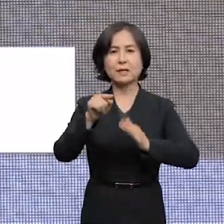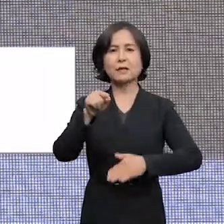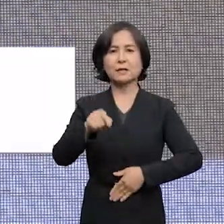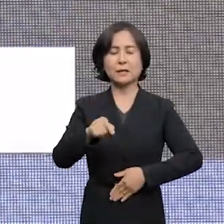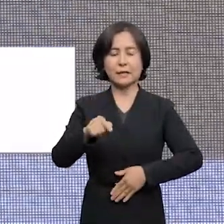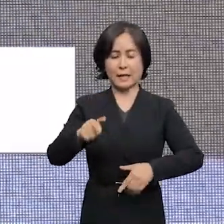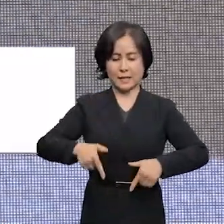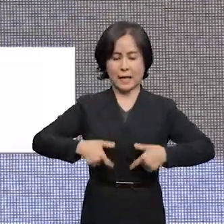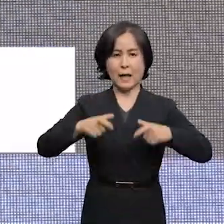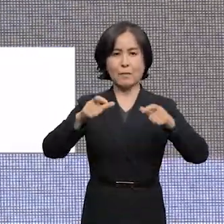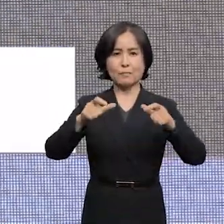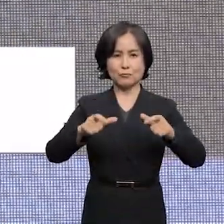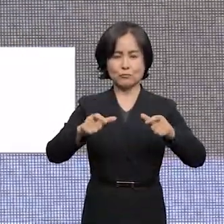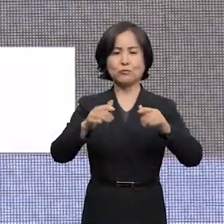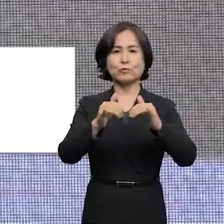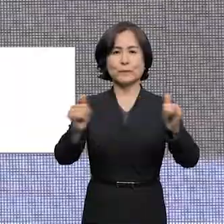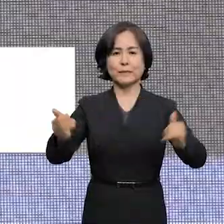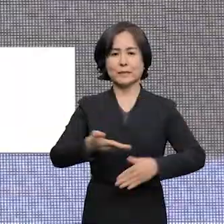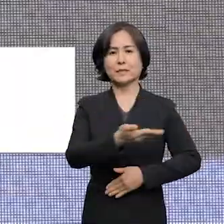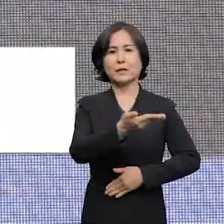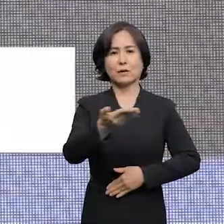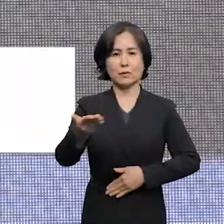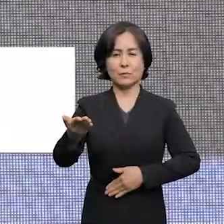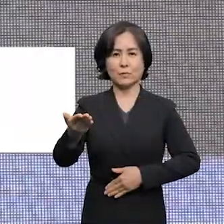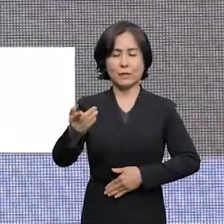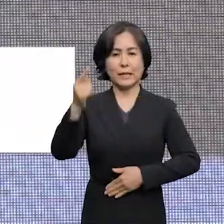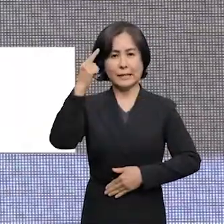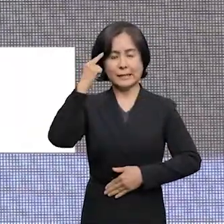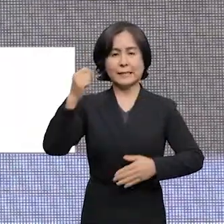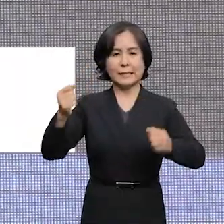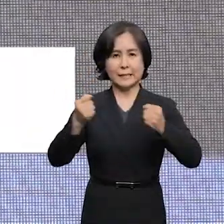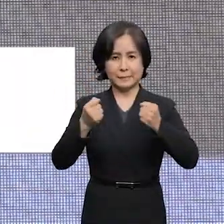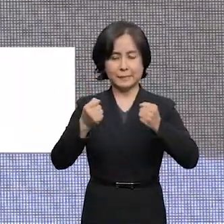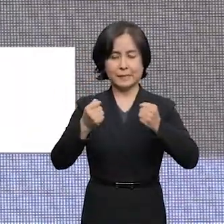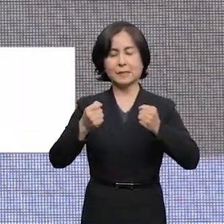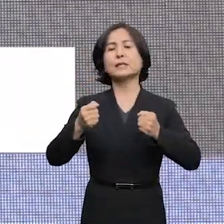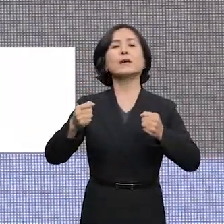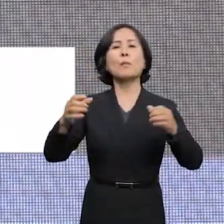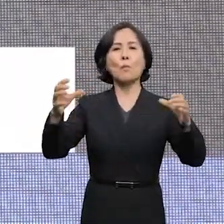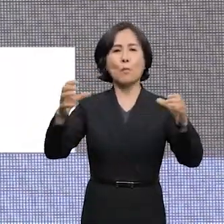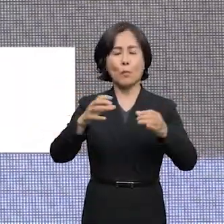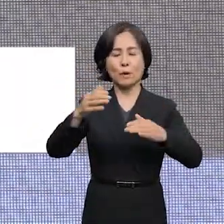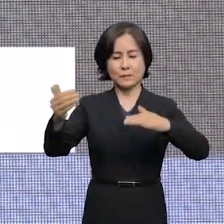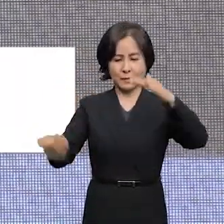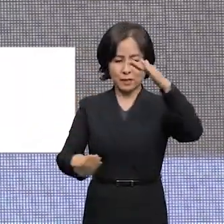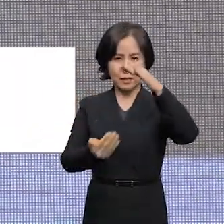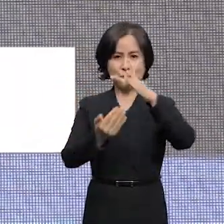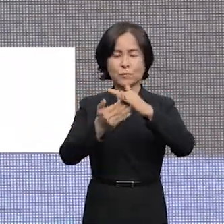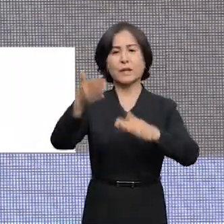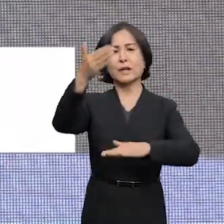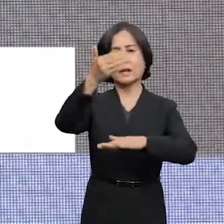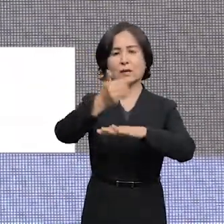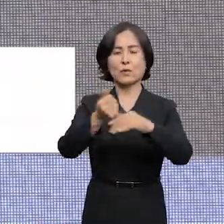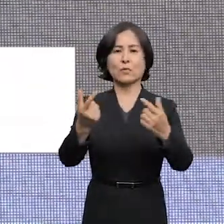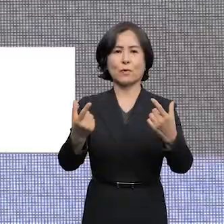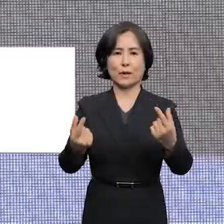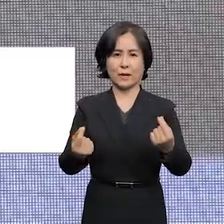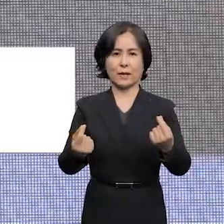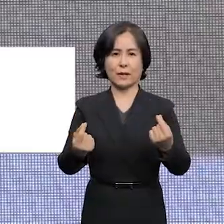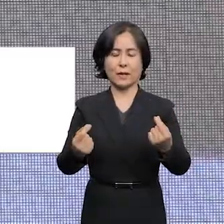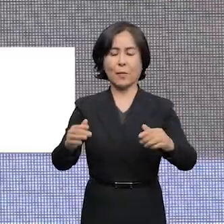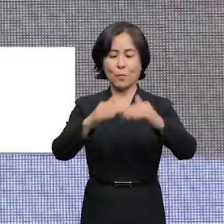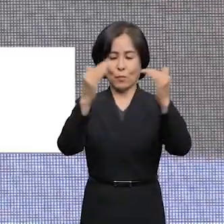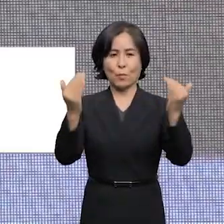남구 주민 여러분들의 의지와 힘이 모아져서 이룩된 그런 쾌거다.